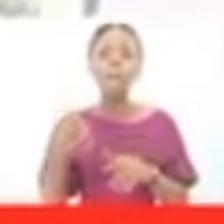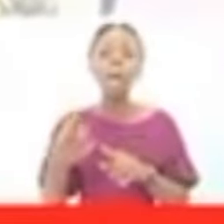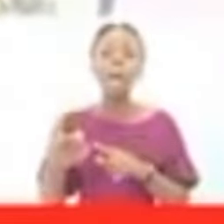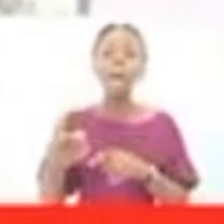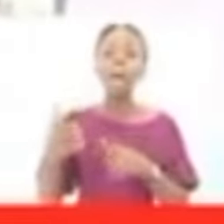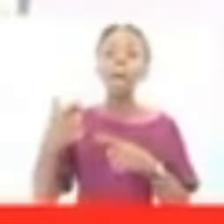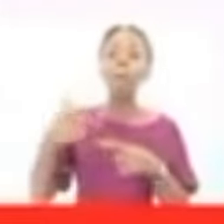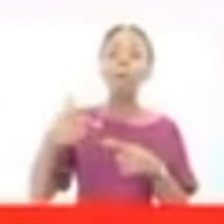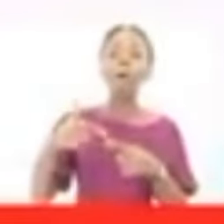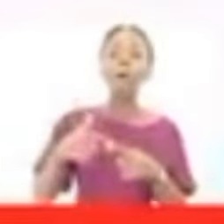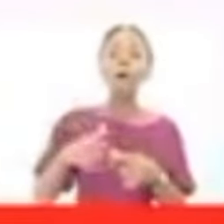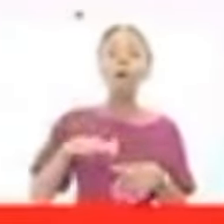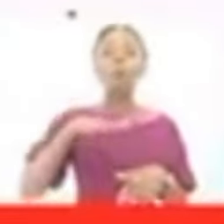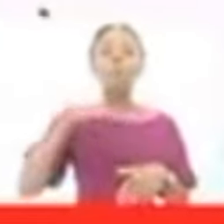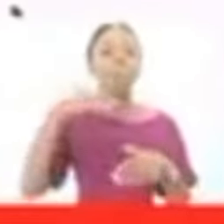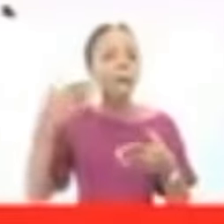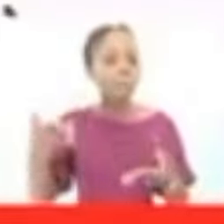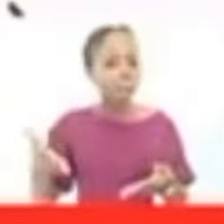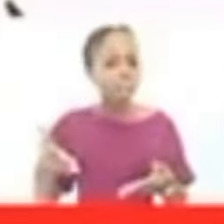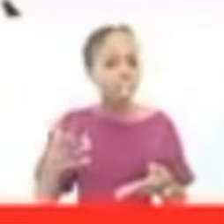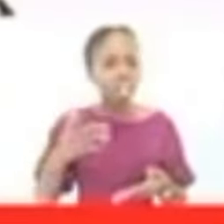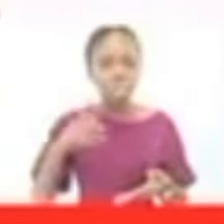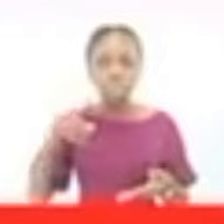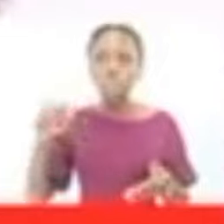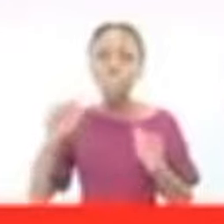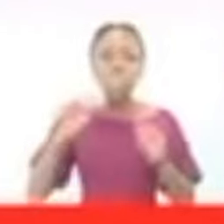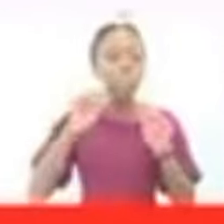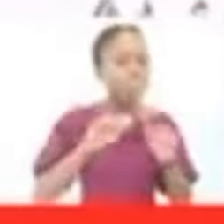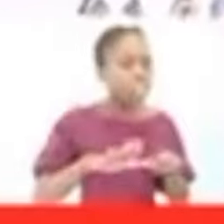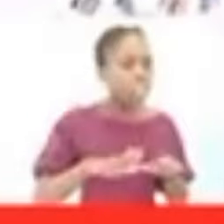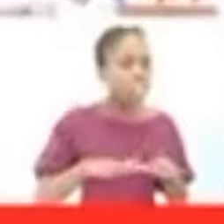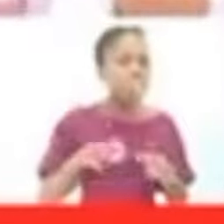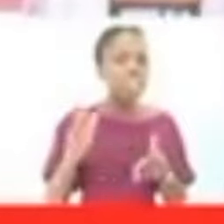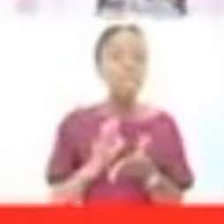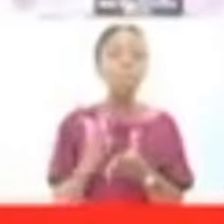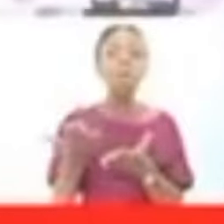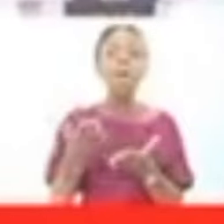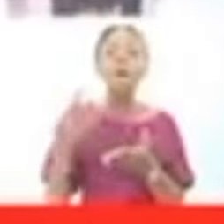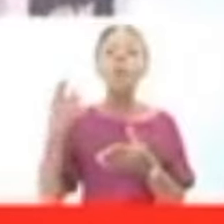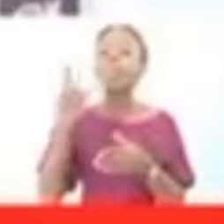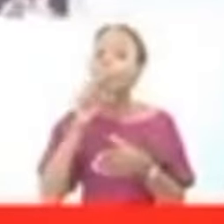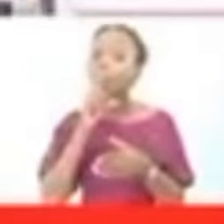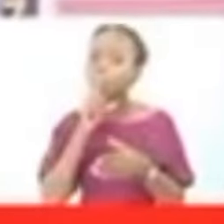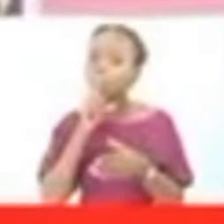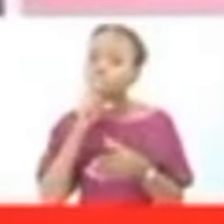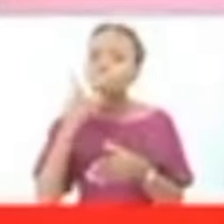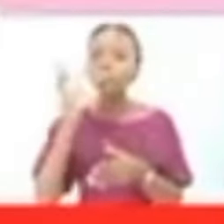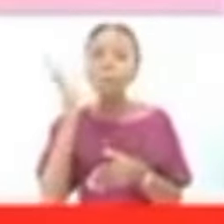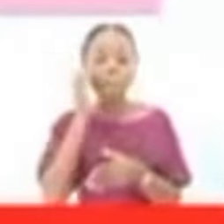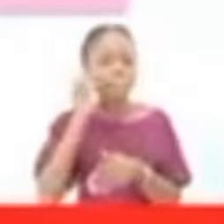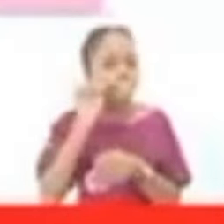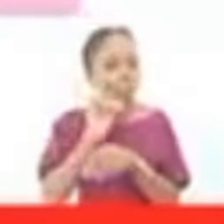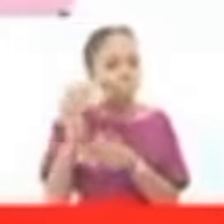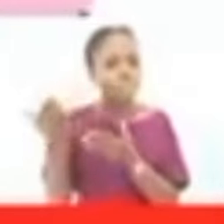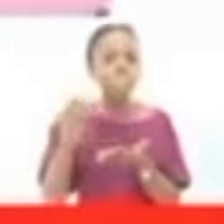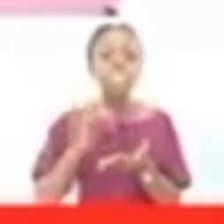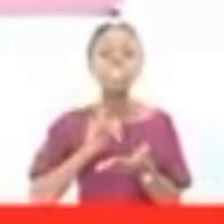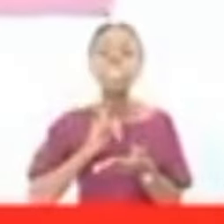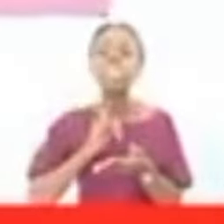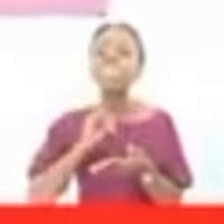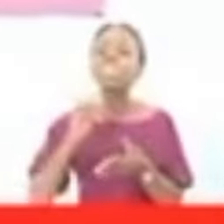wewe utakuja na huyu alafu akufe hapa, niende nimzike mahali na wewe unyamaze? Si mamako